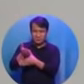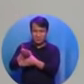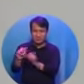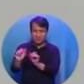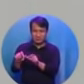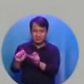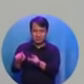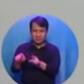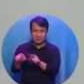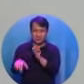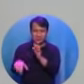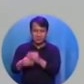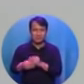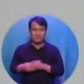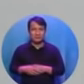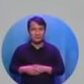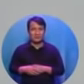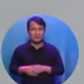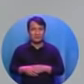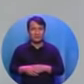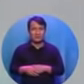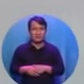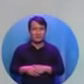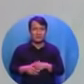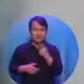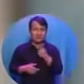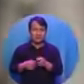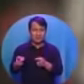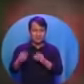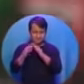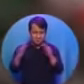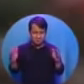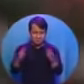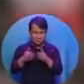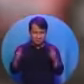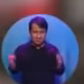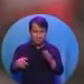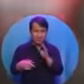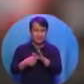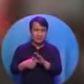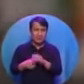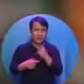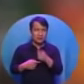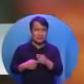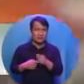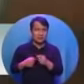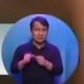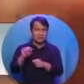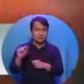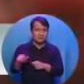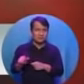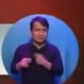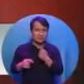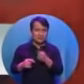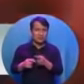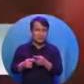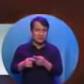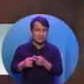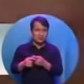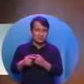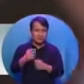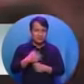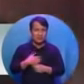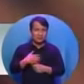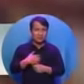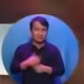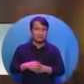ng kanilang kondo, so wala na silang halos madadaanan at malaking istorbo. Ang siste, yung kanilang inireklamo, yung